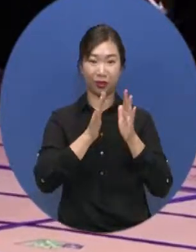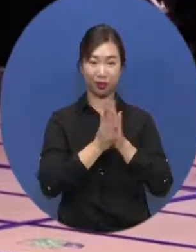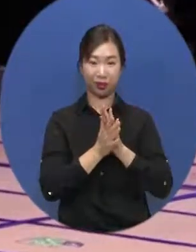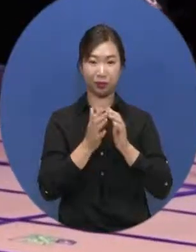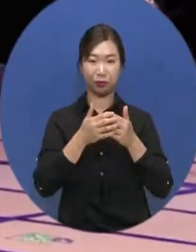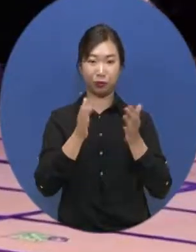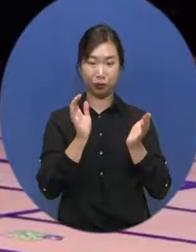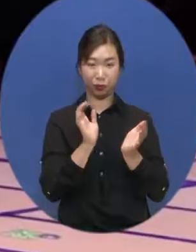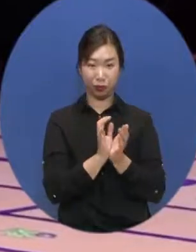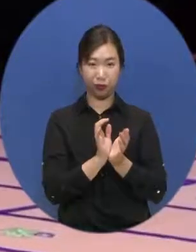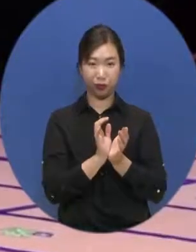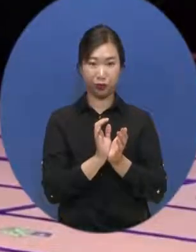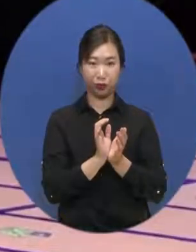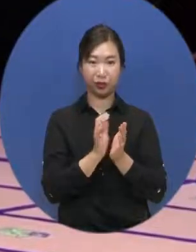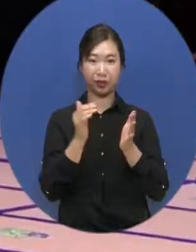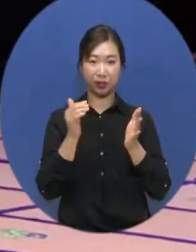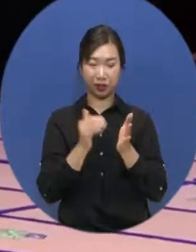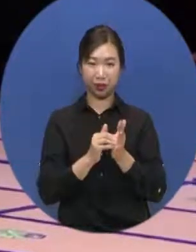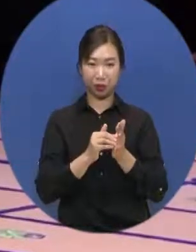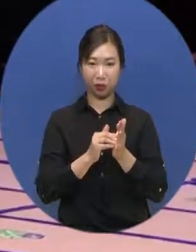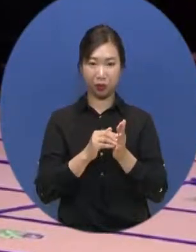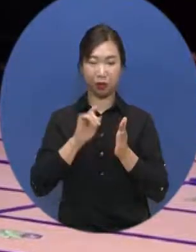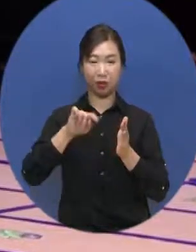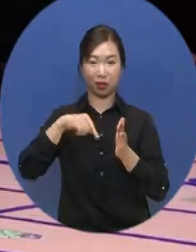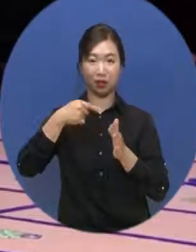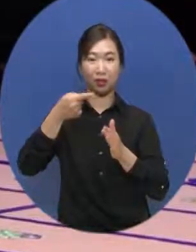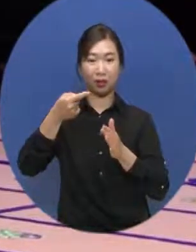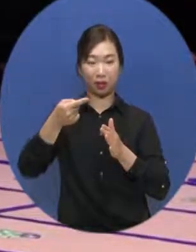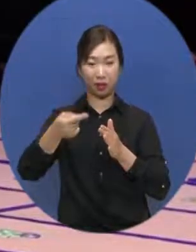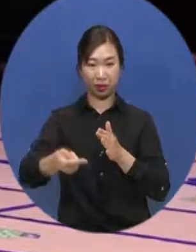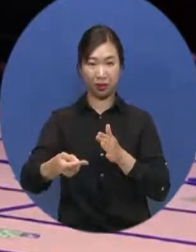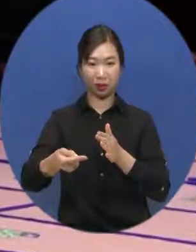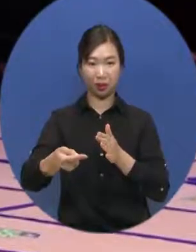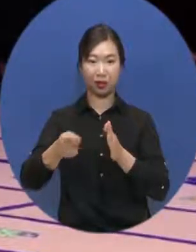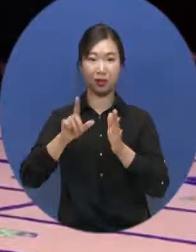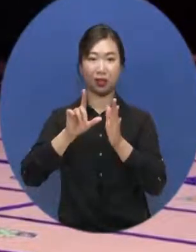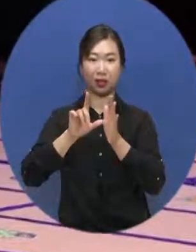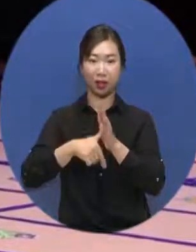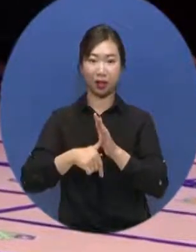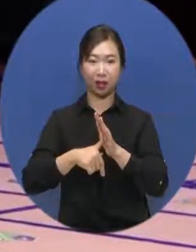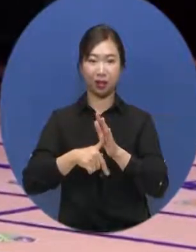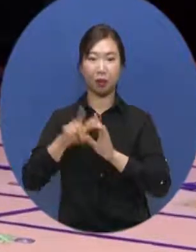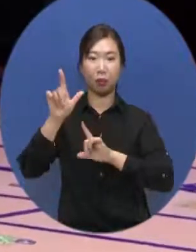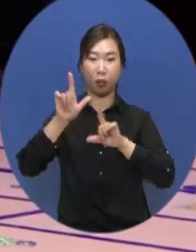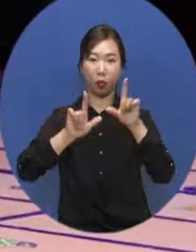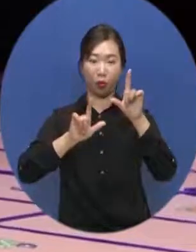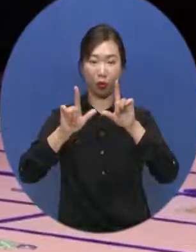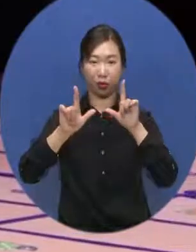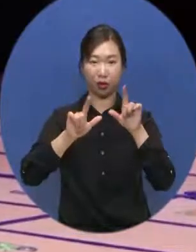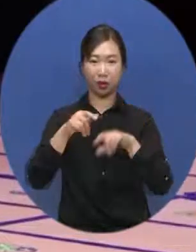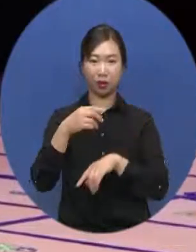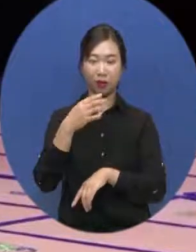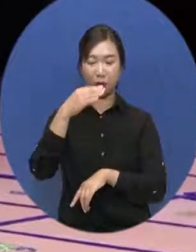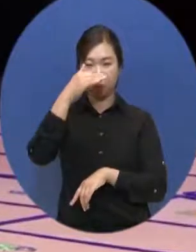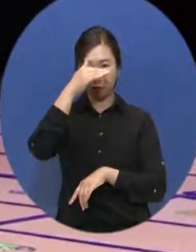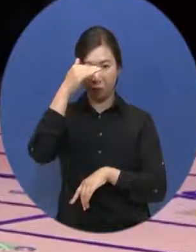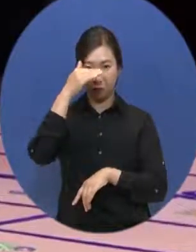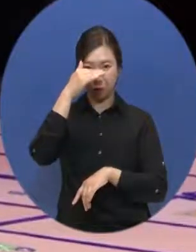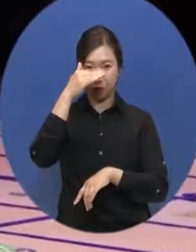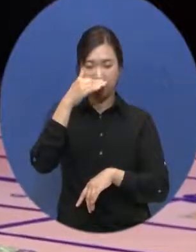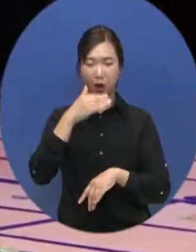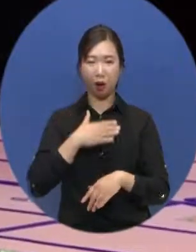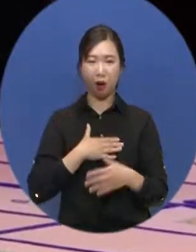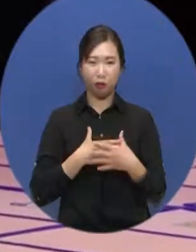유치원이 끝나고 나서 초등학교 할 때 그 모습을 지켜보면서 바짝 긴장을 했어요.